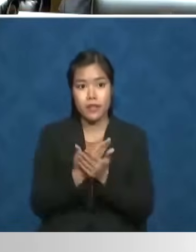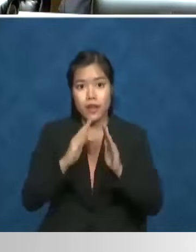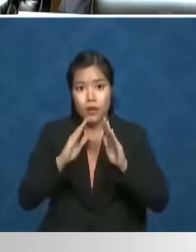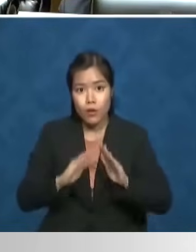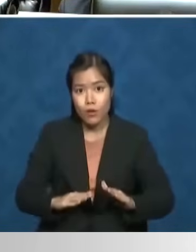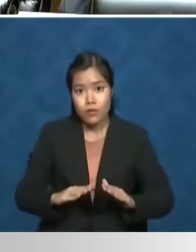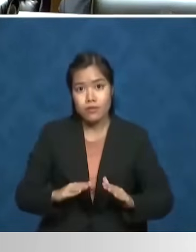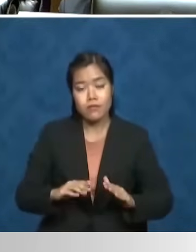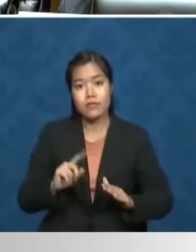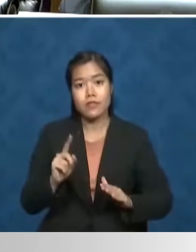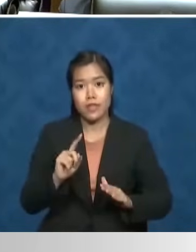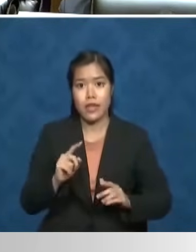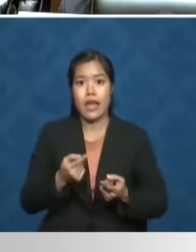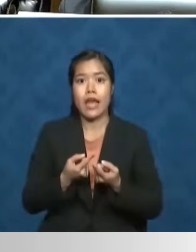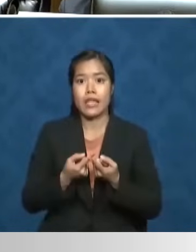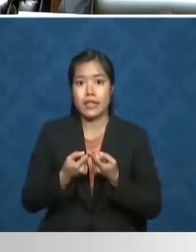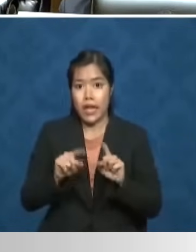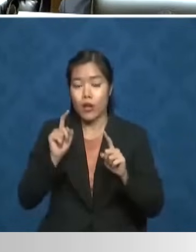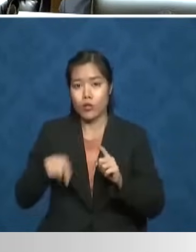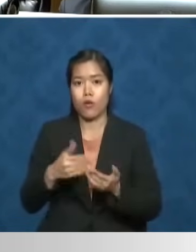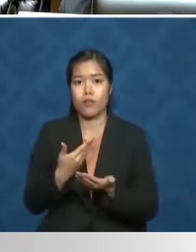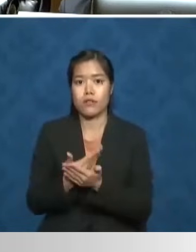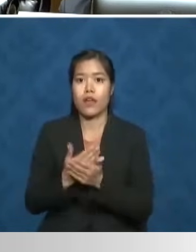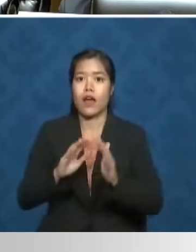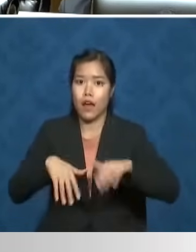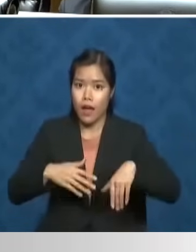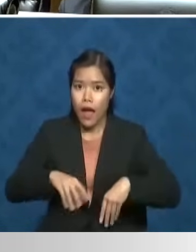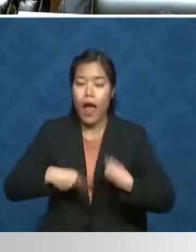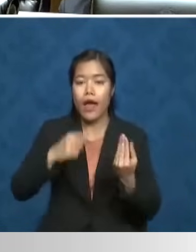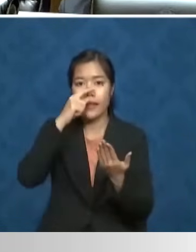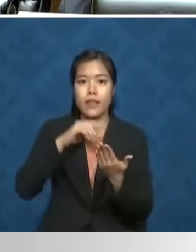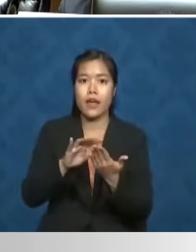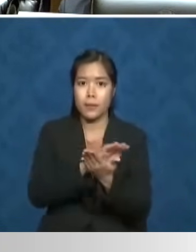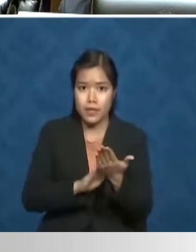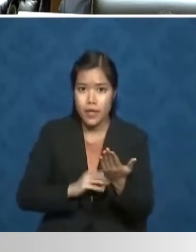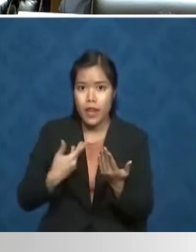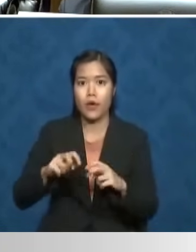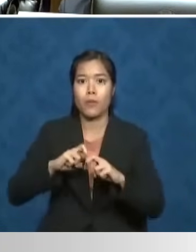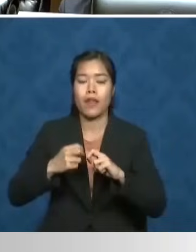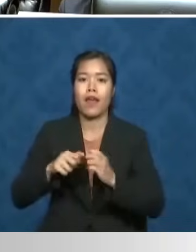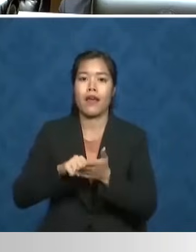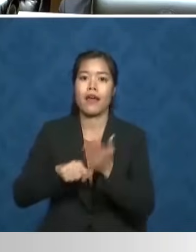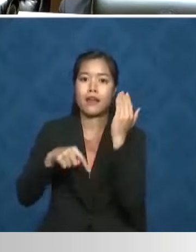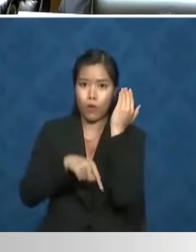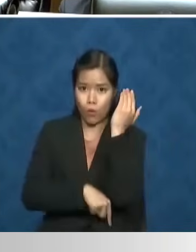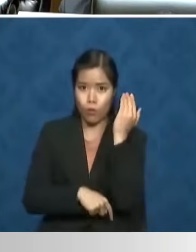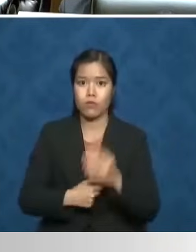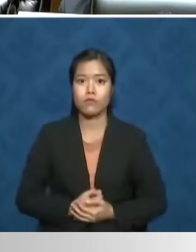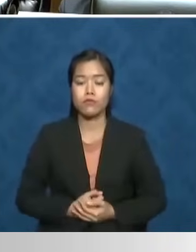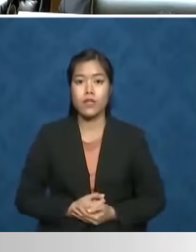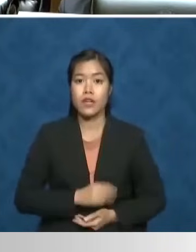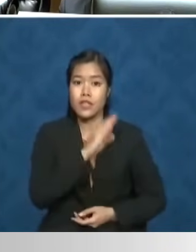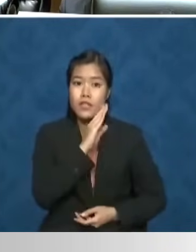ะเดียวกันก็ต้องเพิ่มรายได้ให้ประเทศและแก้ไขปัญหาคอร์รัปชันเพราะบ้านเมืองเสียหายไปมากแล้วกับเรื่องนี้ครับซึ่งหากปล่อย